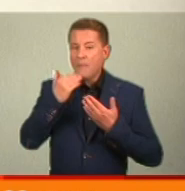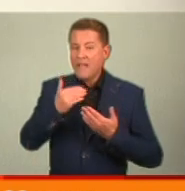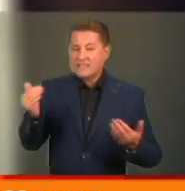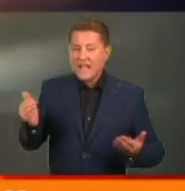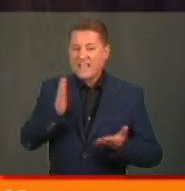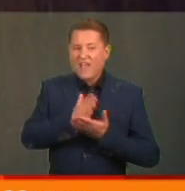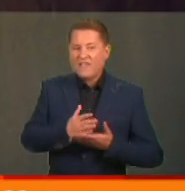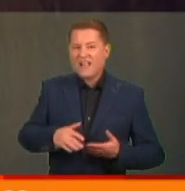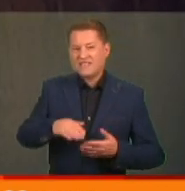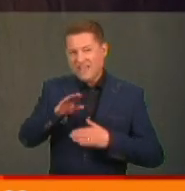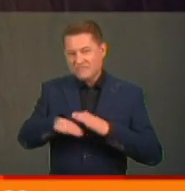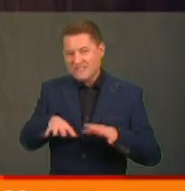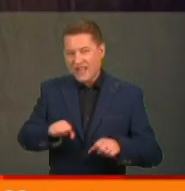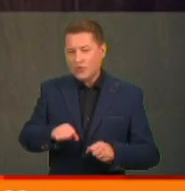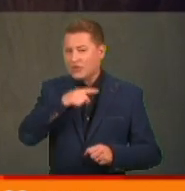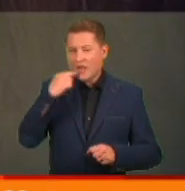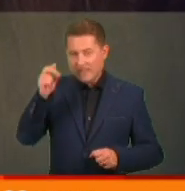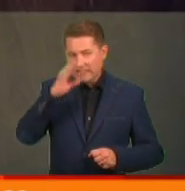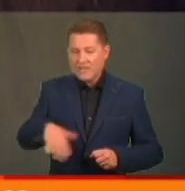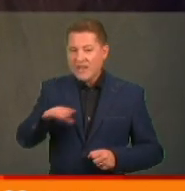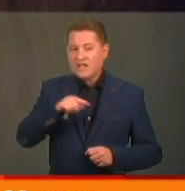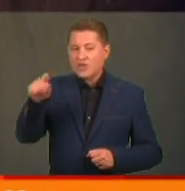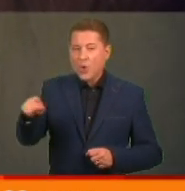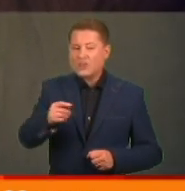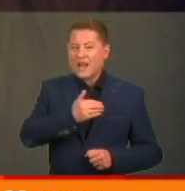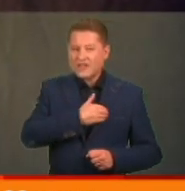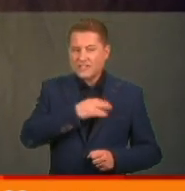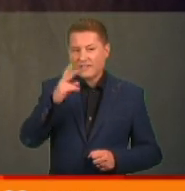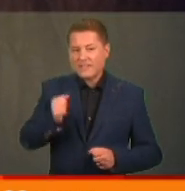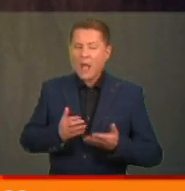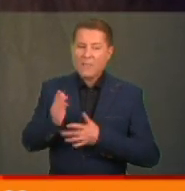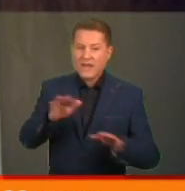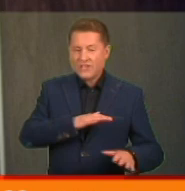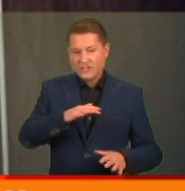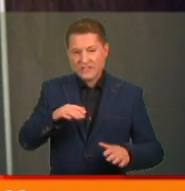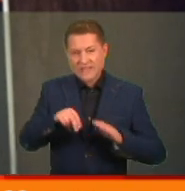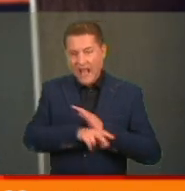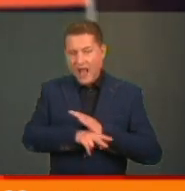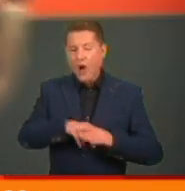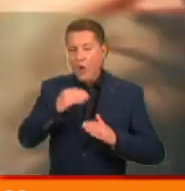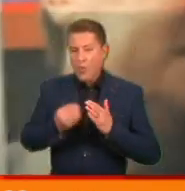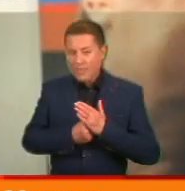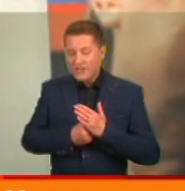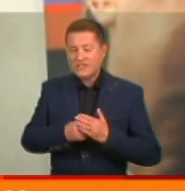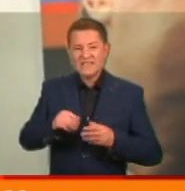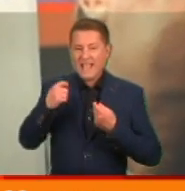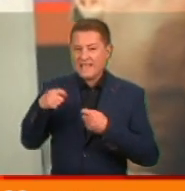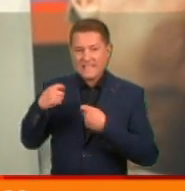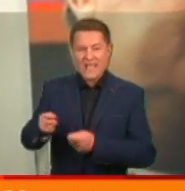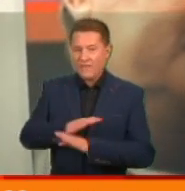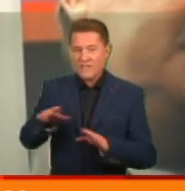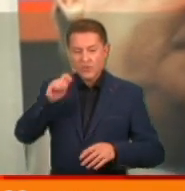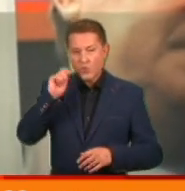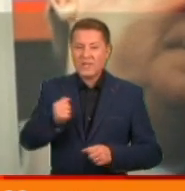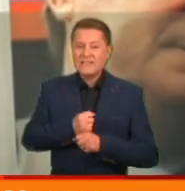являлся заложником Российской Федерации, поэтому рассчитывал на политическое убежище и невыдачу его в Украину. Он сделал то, что